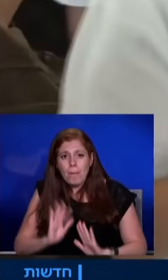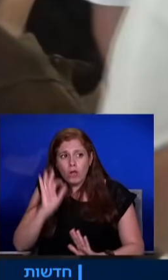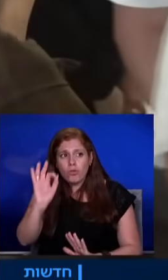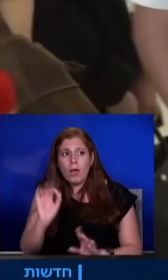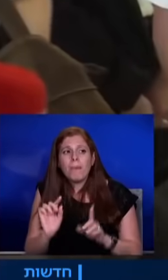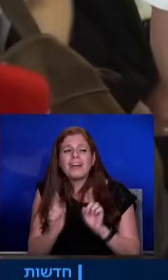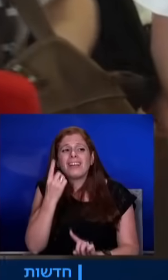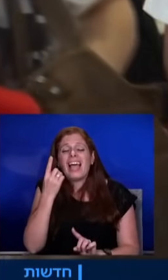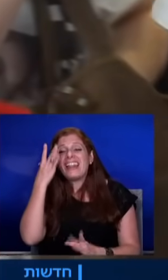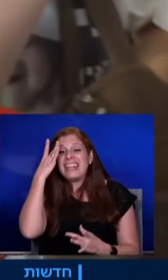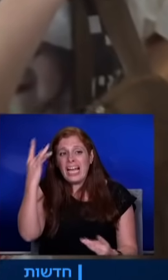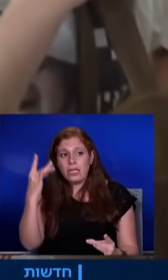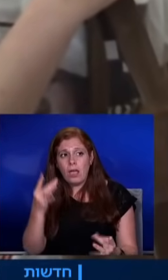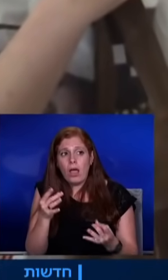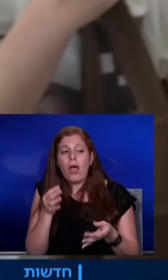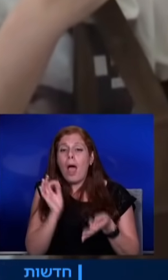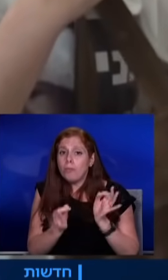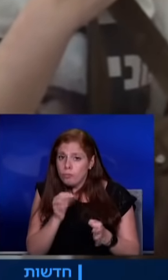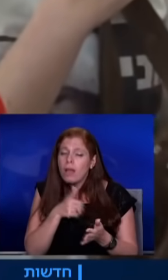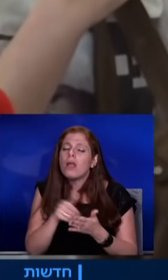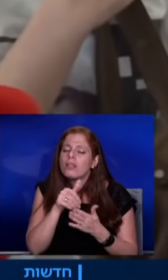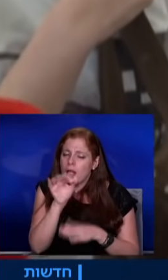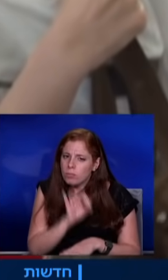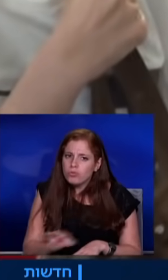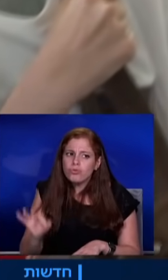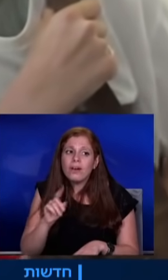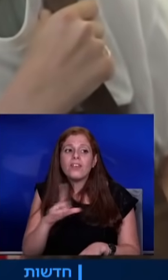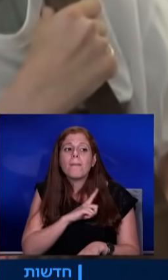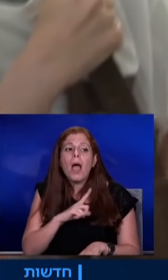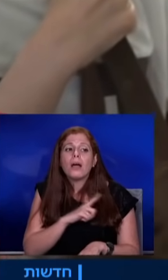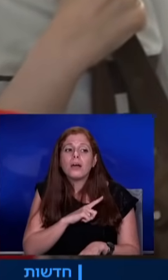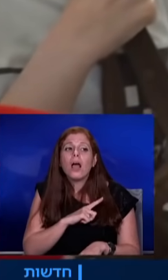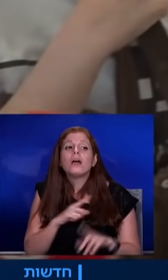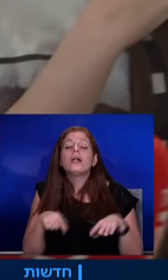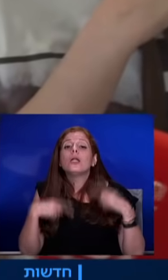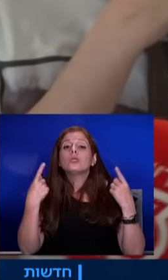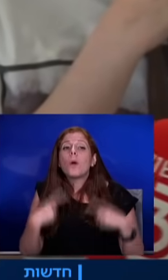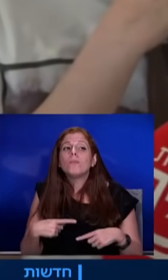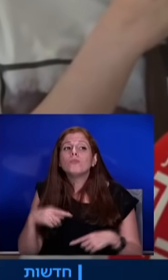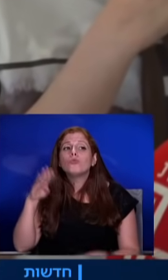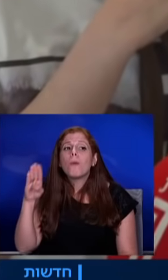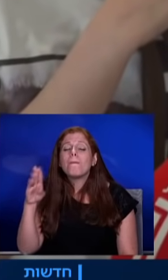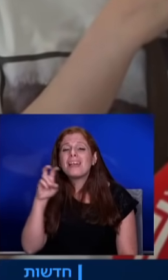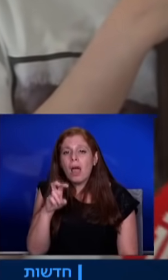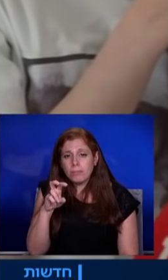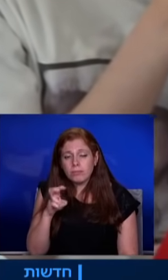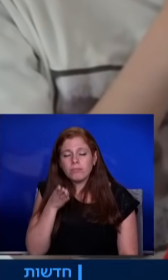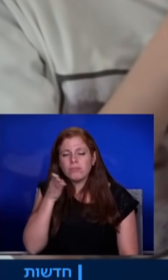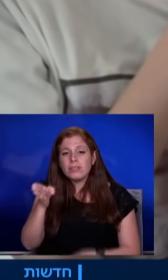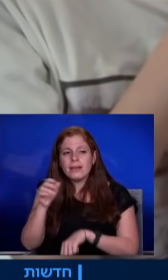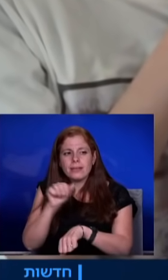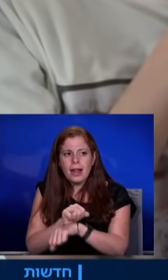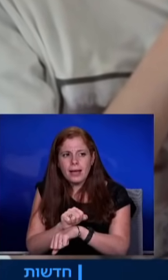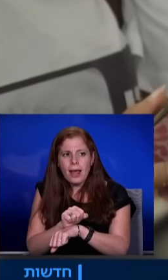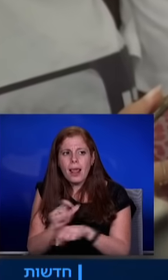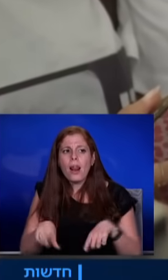הקשה. המשפט עודנו מתנהל, והיא מחכה. רק ליום בו בן עמי ייכנס לכלא